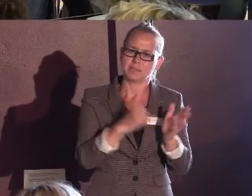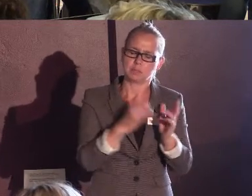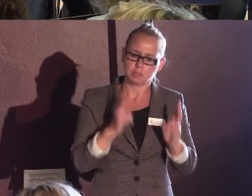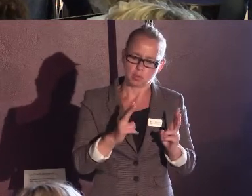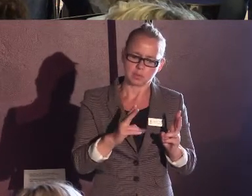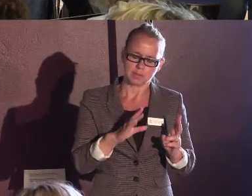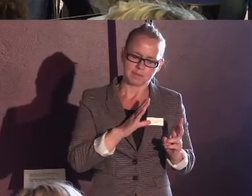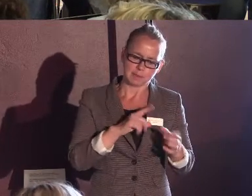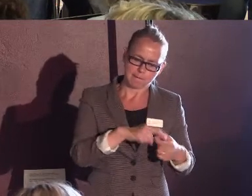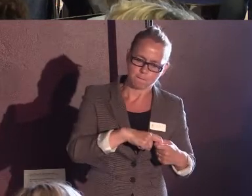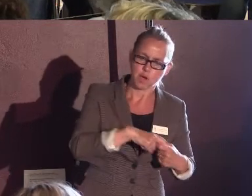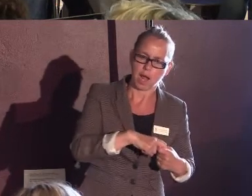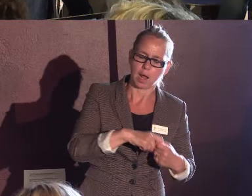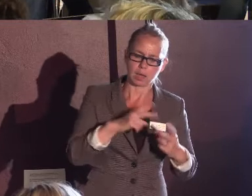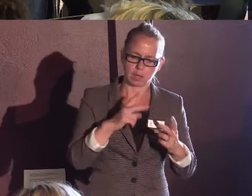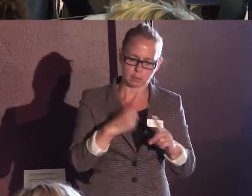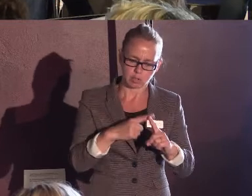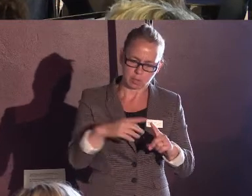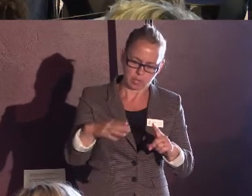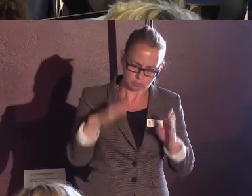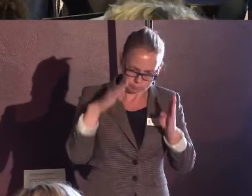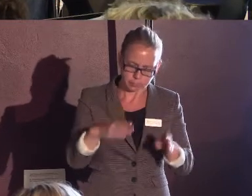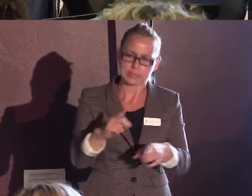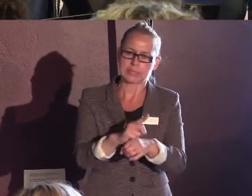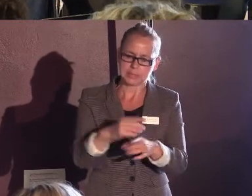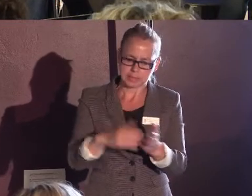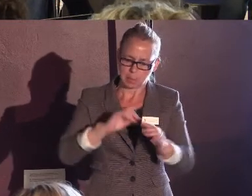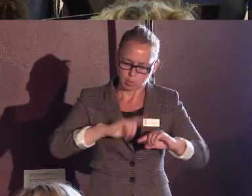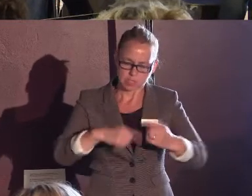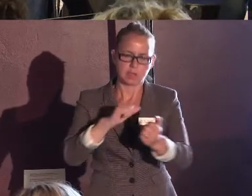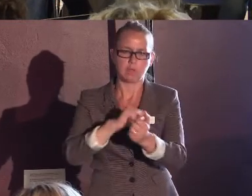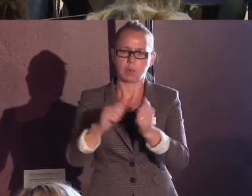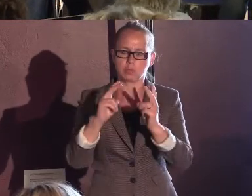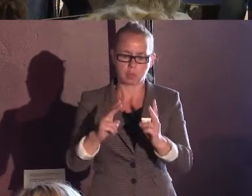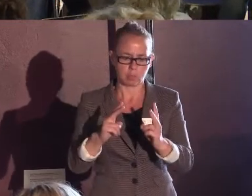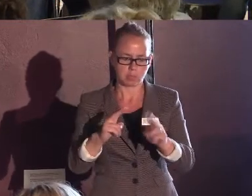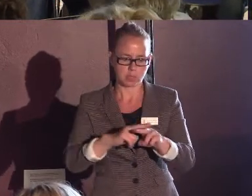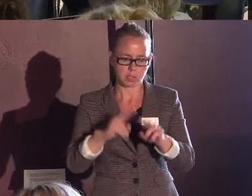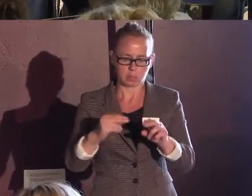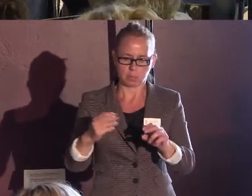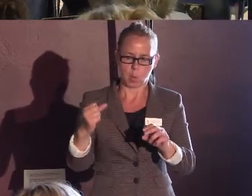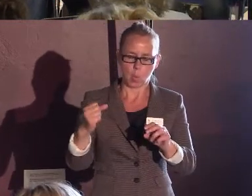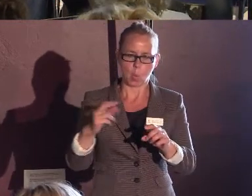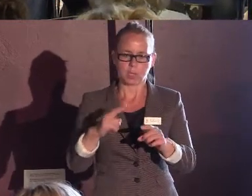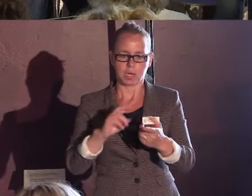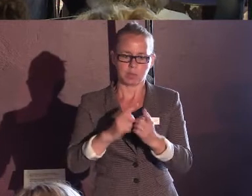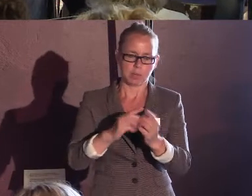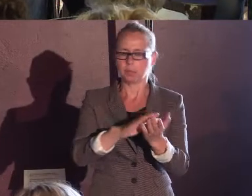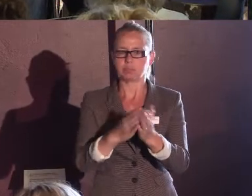det förankras och att man tar tid till den processen så att det inte upplevs som ett hot eller att